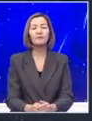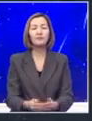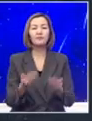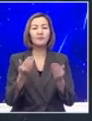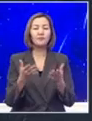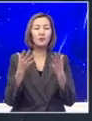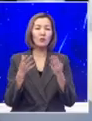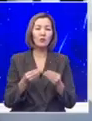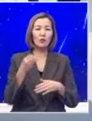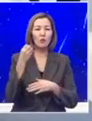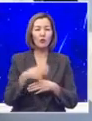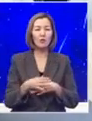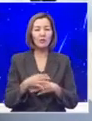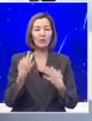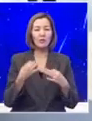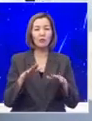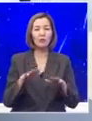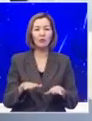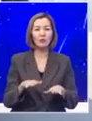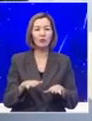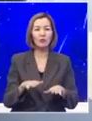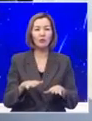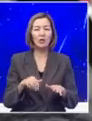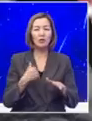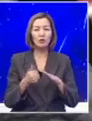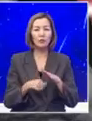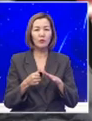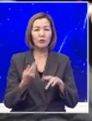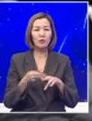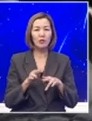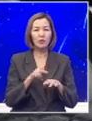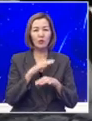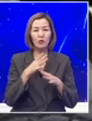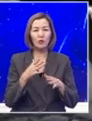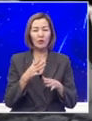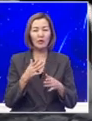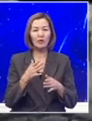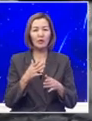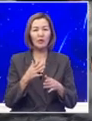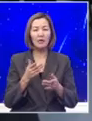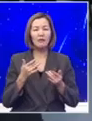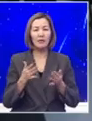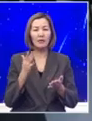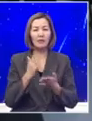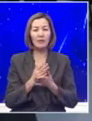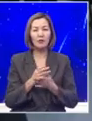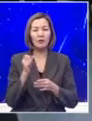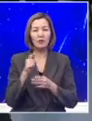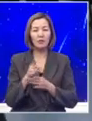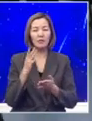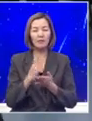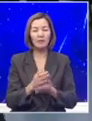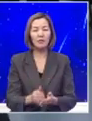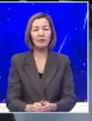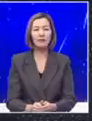Бүгінде облыс орталығында бос жұмыс орны да жұмыссыз жүргендерді жетерлік сұранысқа сай талап та бар. Мекемелерге